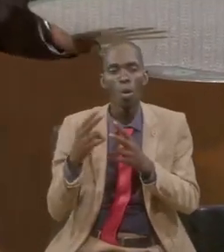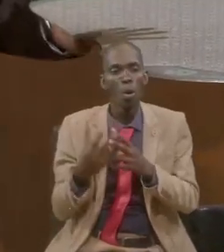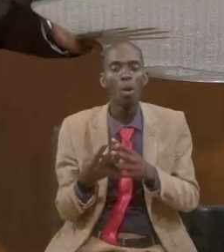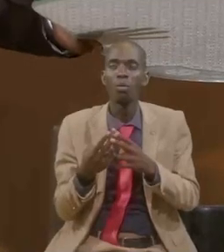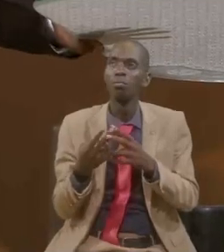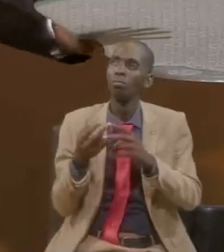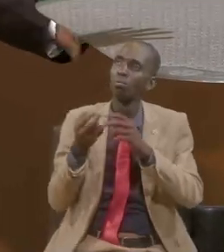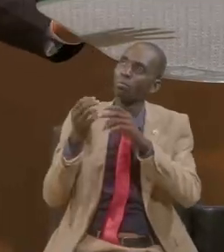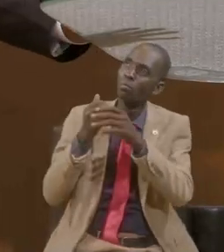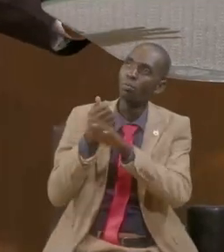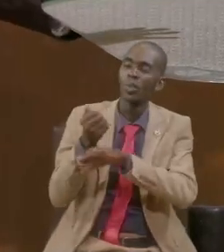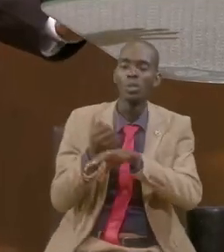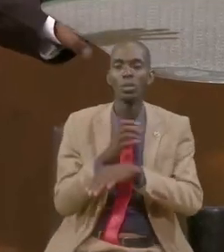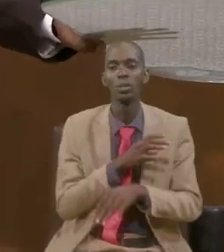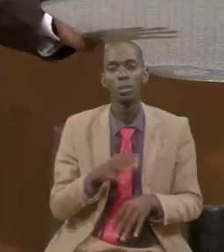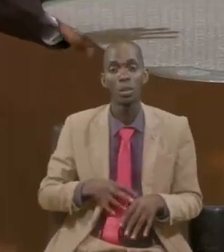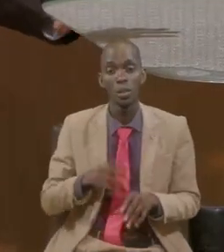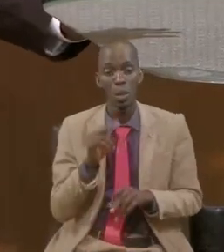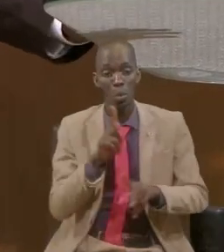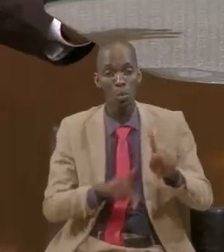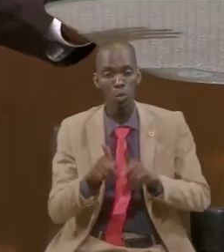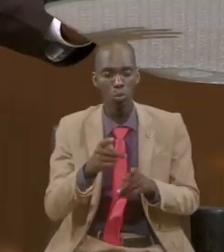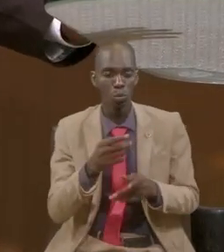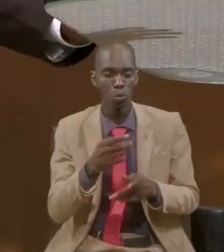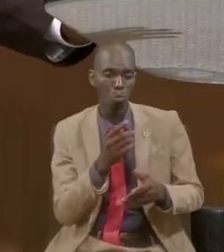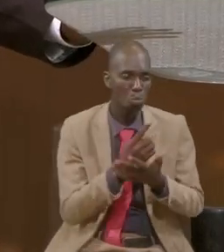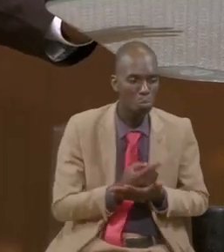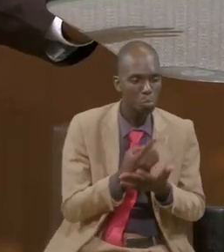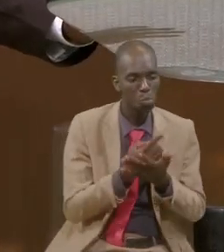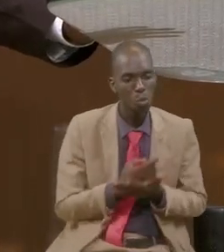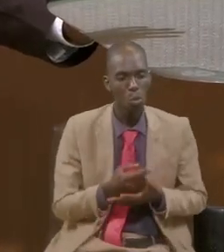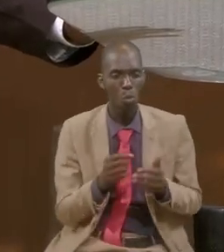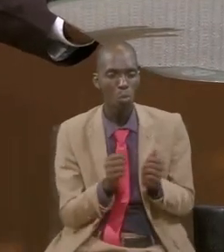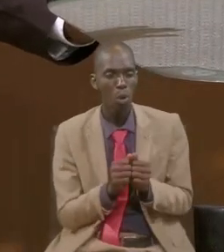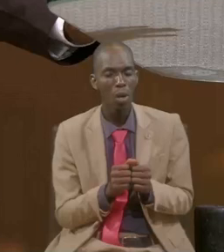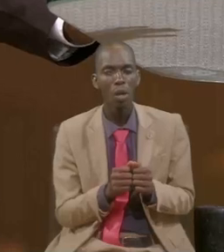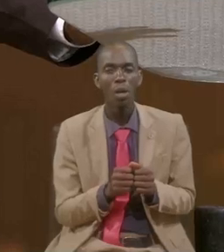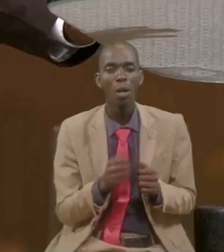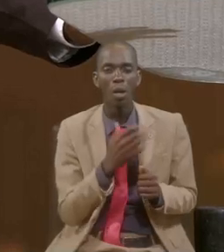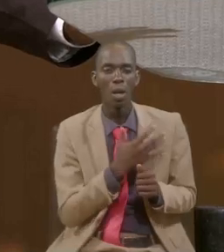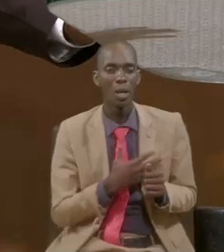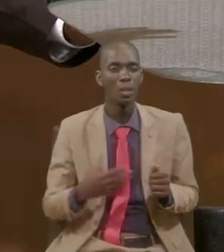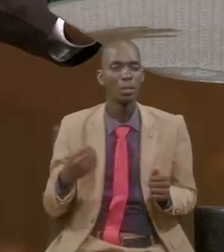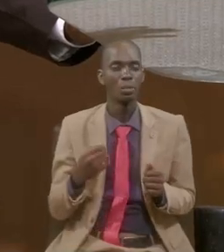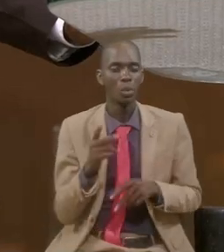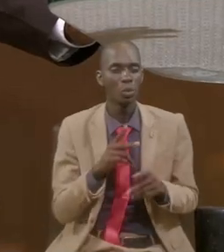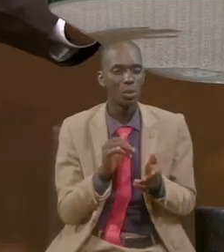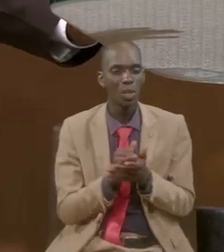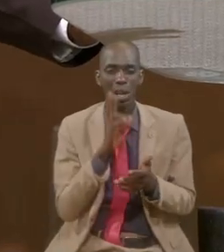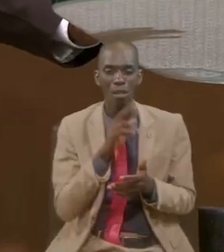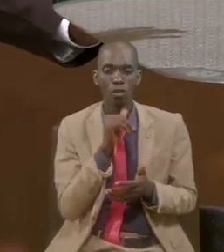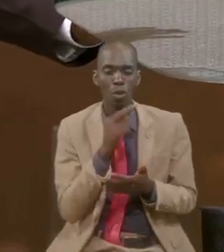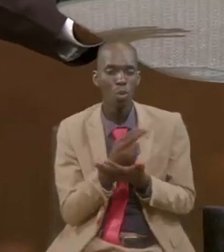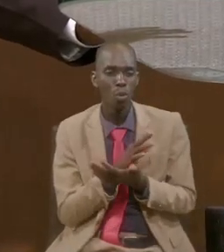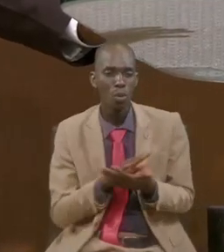blasphémer? Les gens avec lesquels vous parlez, vous vivez et vous montrez